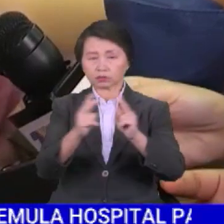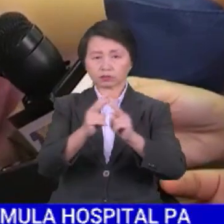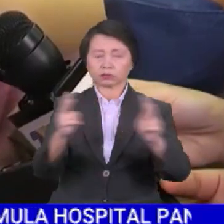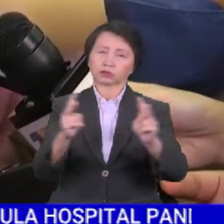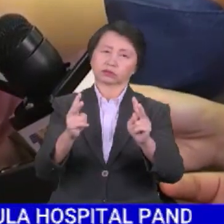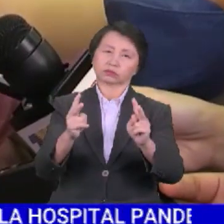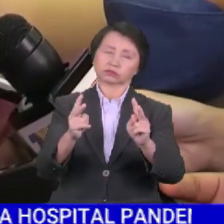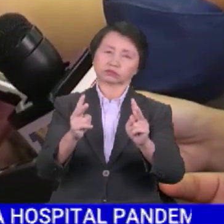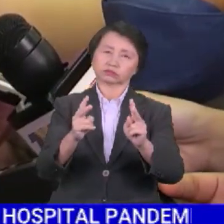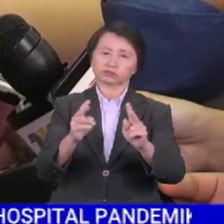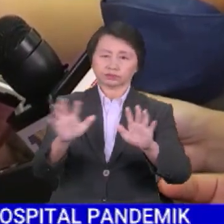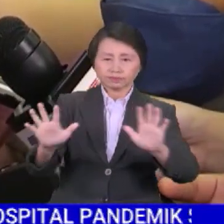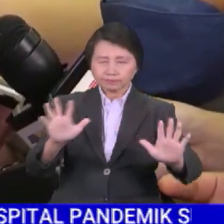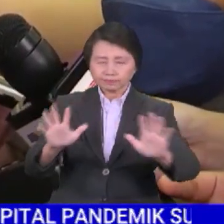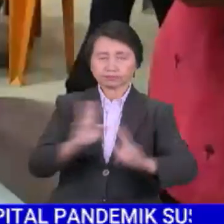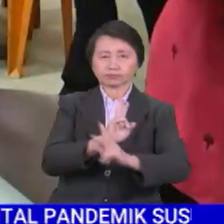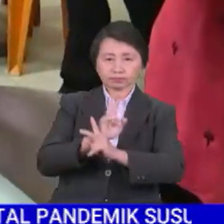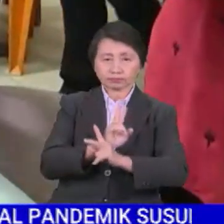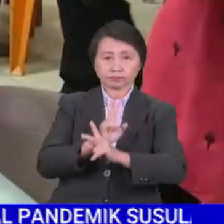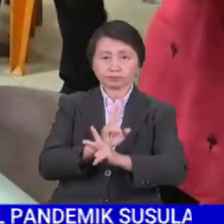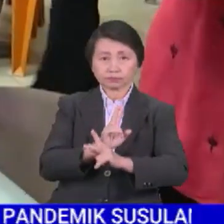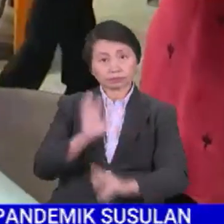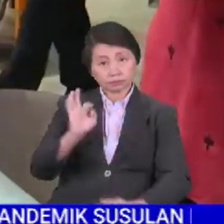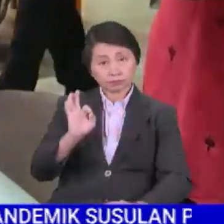sangat-sangat berhati-hatilah ya.